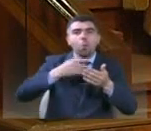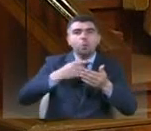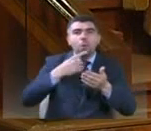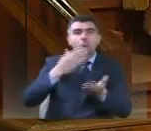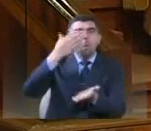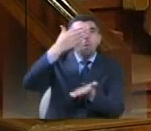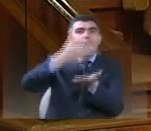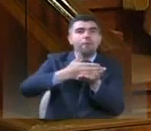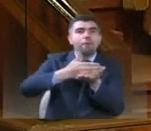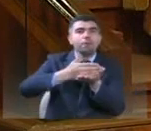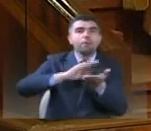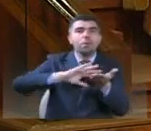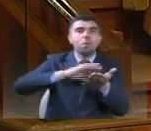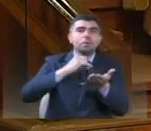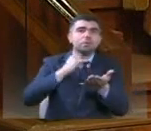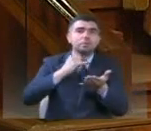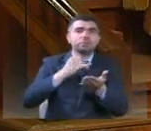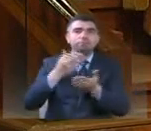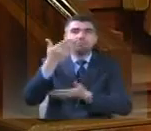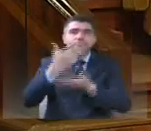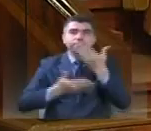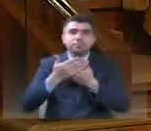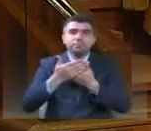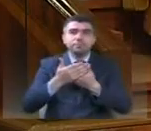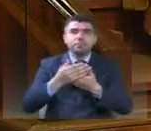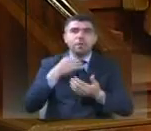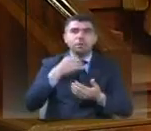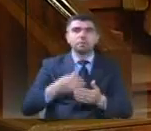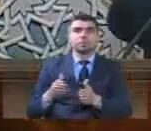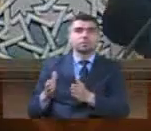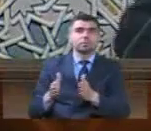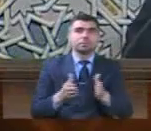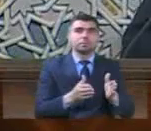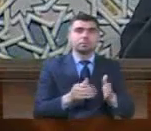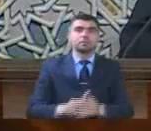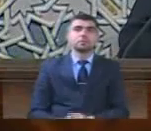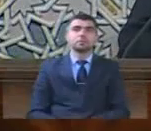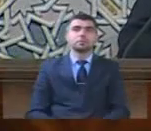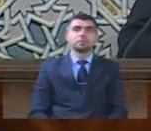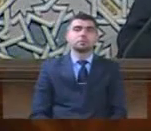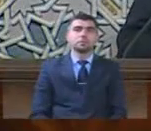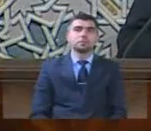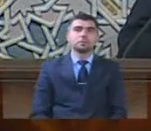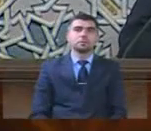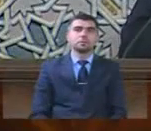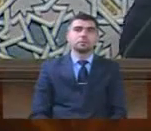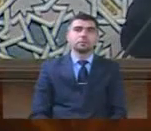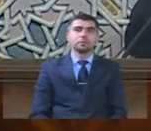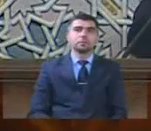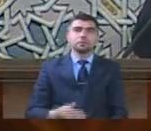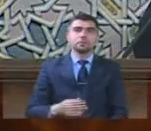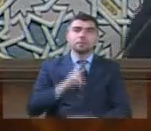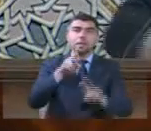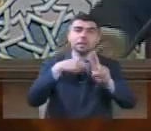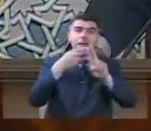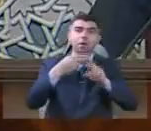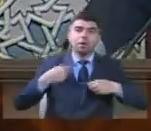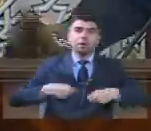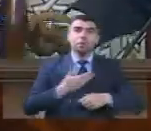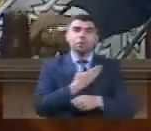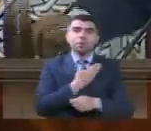العتبة وعجزتم عن تدبير هذا القطاع. وشكرا. شكرا. الكلمة سيد رئيس الحكومة.